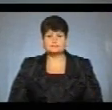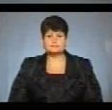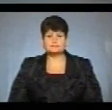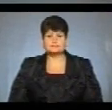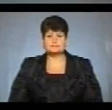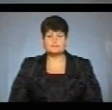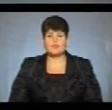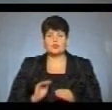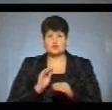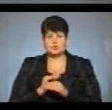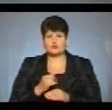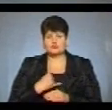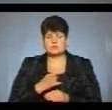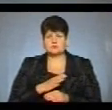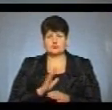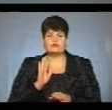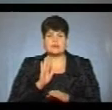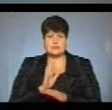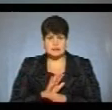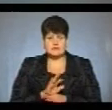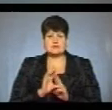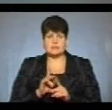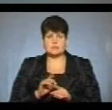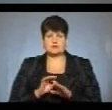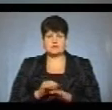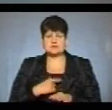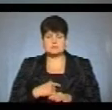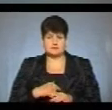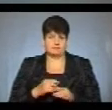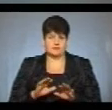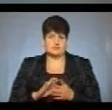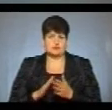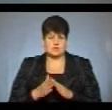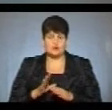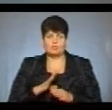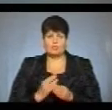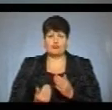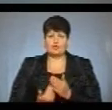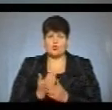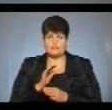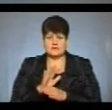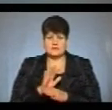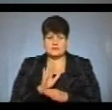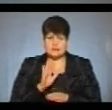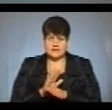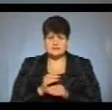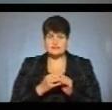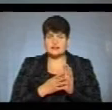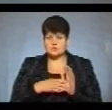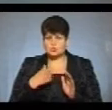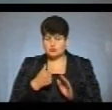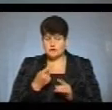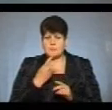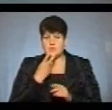Додатково в нас був наказ, як діяти в даній ситуації. Додатково в нас був новий наказ, в 19-му році це,